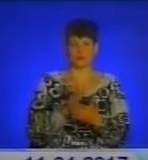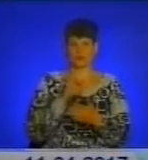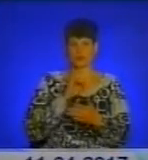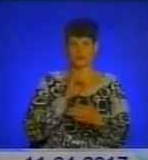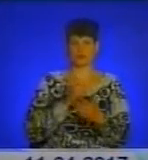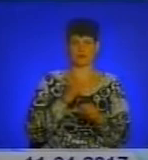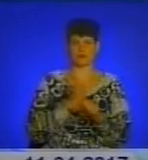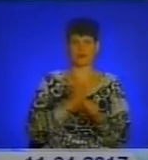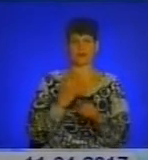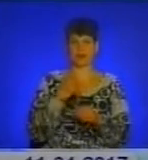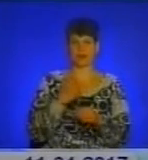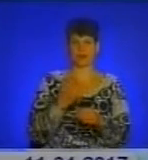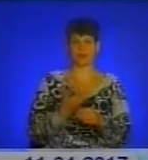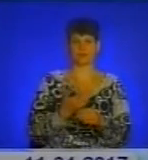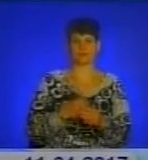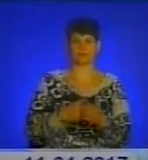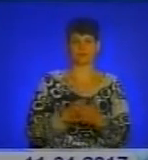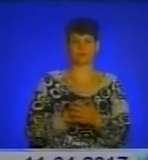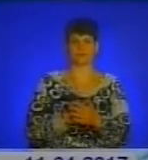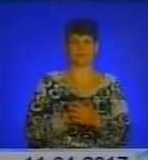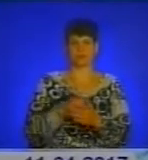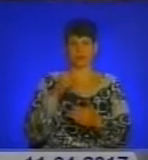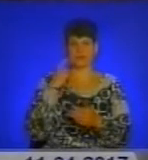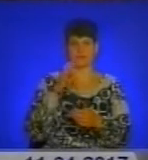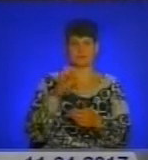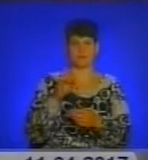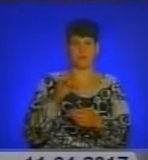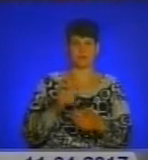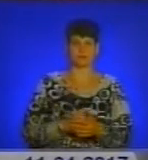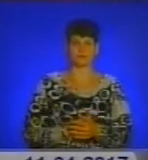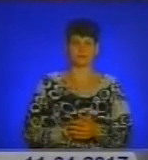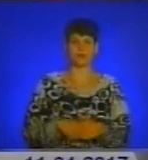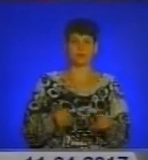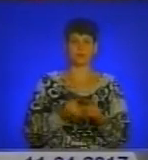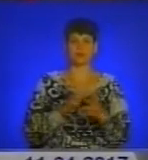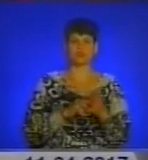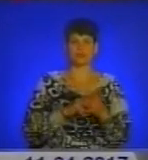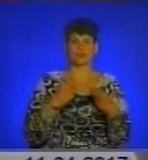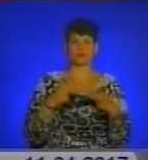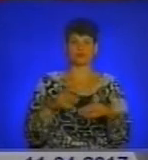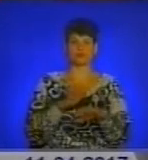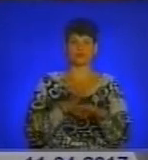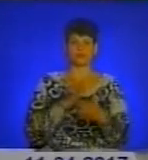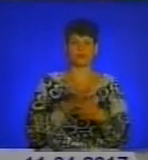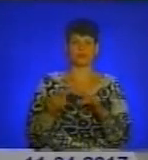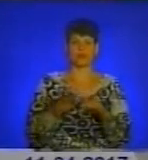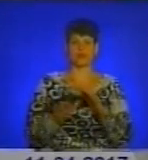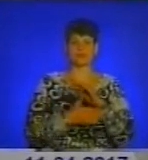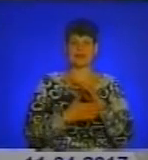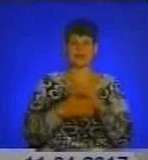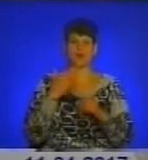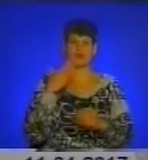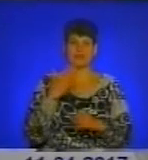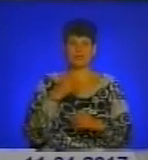працювали останні кілька років, тобто дочірнім банком російського Сбербанку. Також причиною продажу банку є події останнього місяця, введення